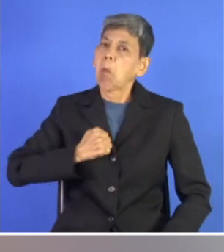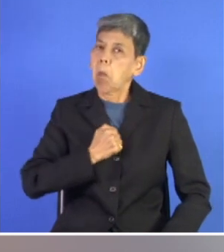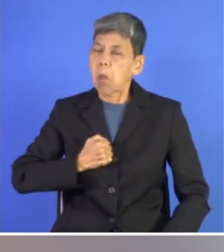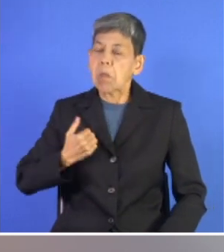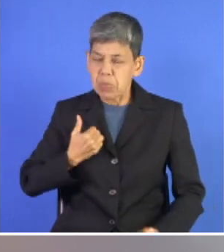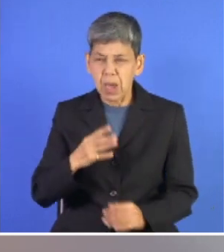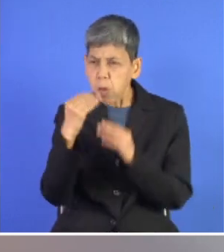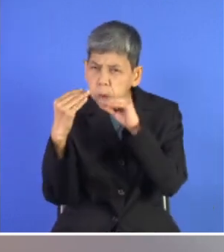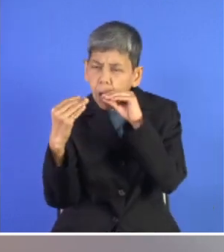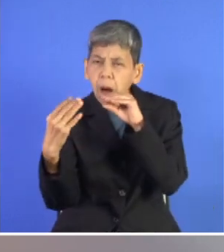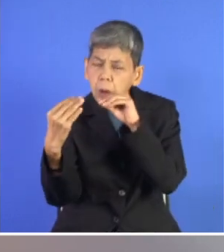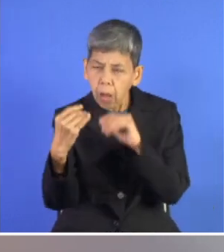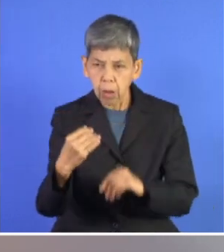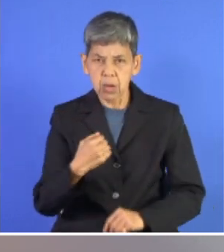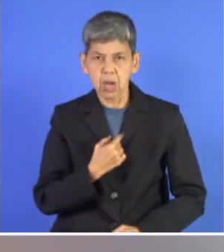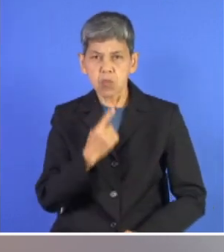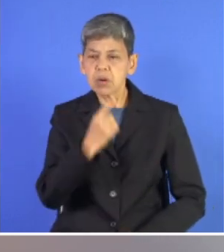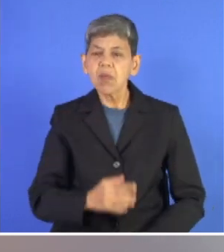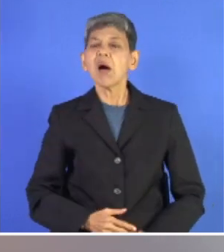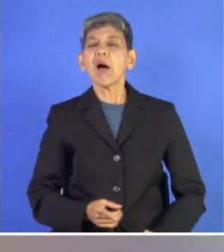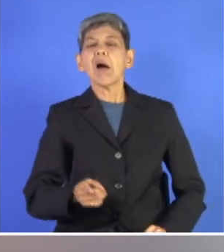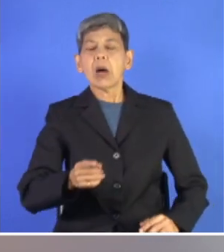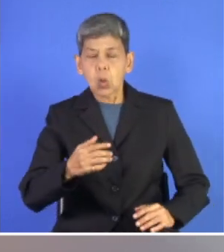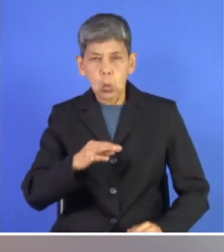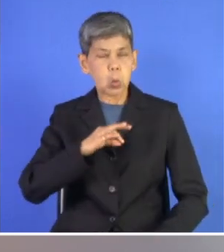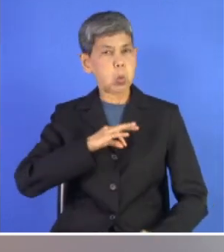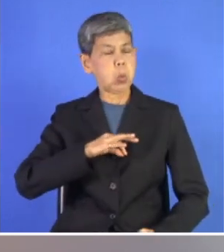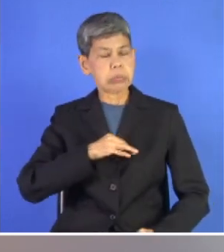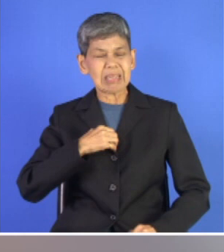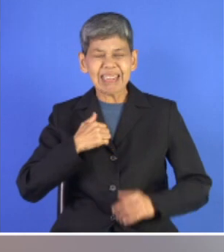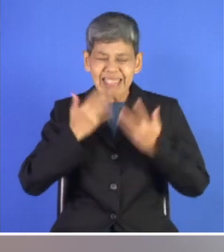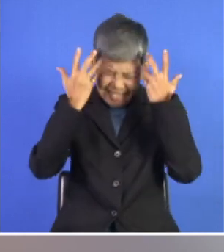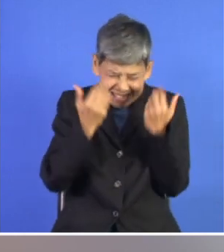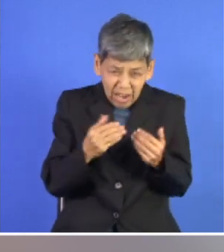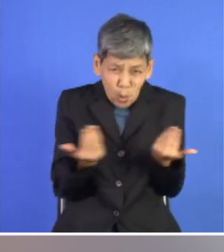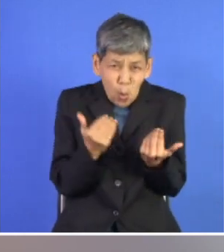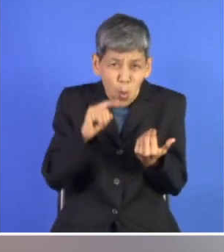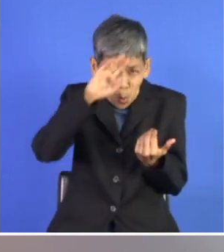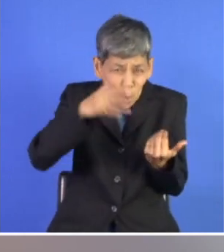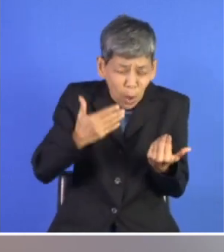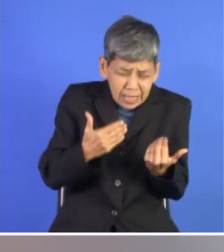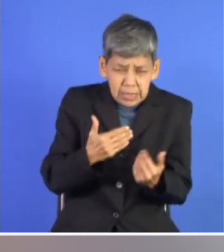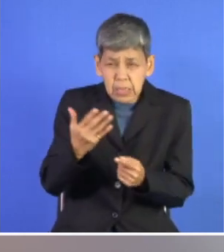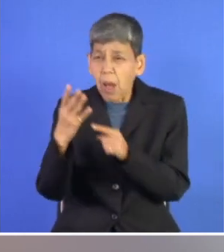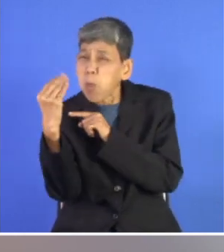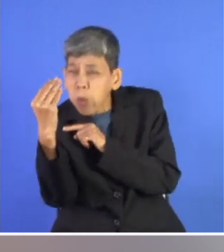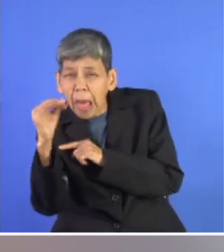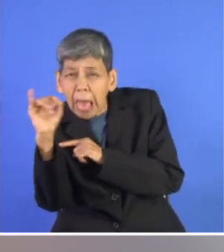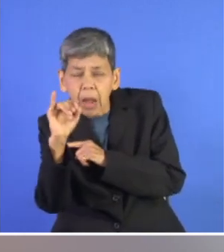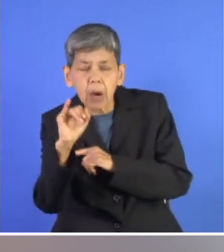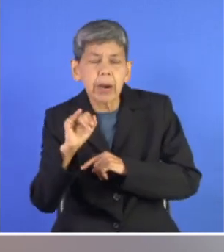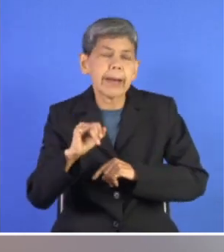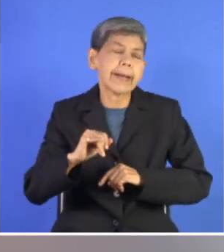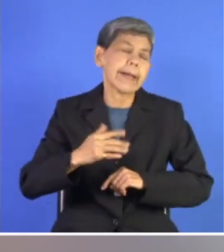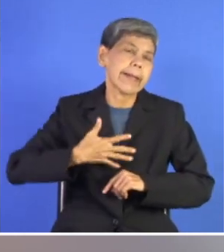ว่าพูดกับเธออ่ะด้วยวาจาที่มันไม่เหมาะสมรุนแรงคือเครียดอยู่แล้วแหละที่พาลูกไปรักษาอาการป่วยแถมยังต้องรอนานแล้วก็